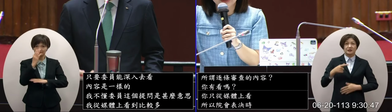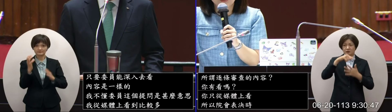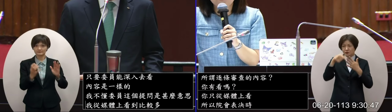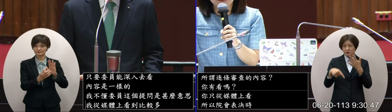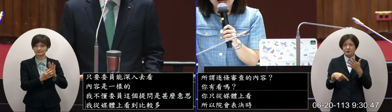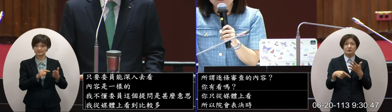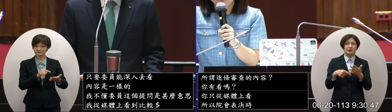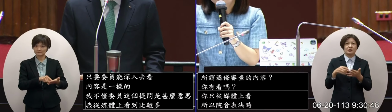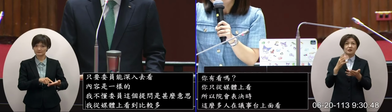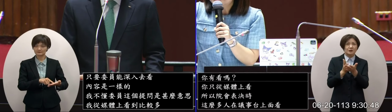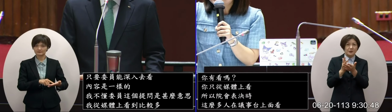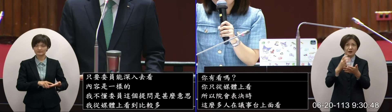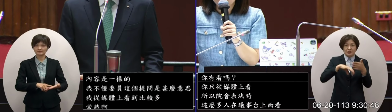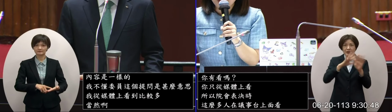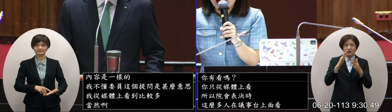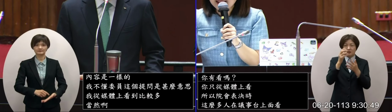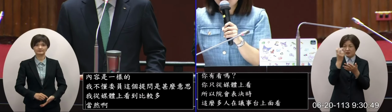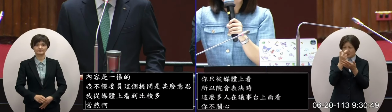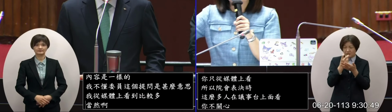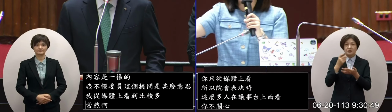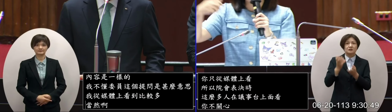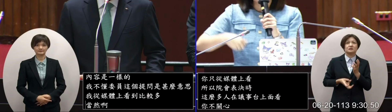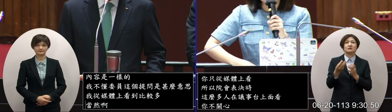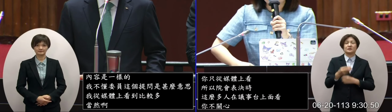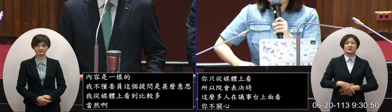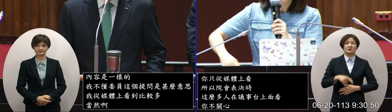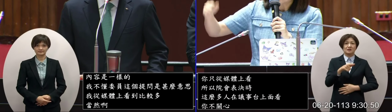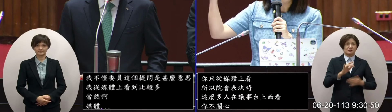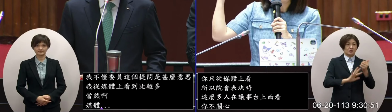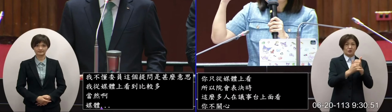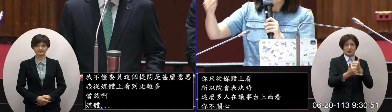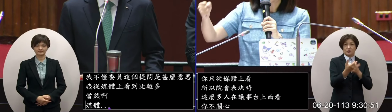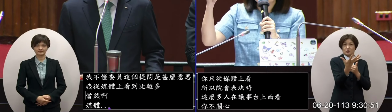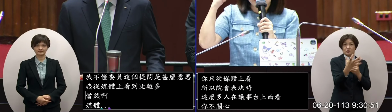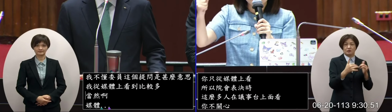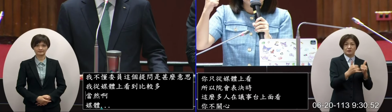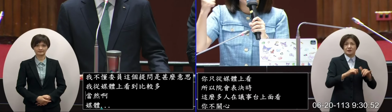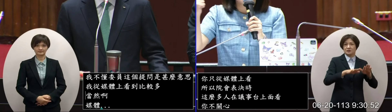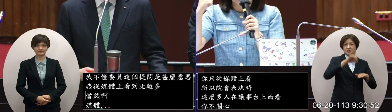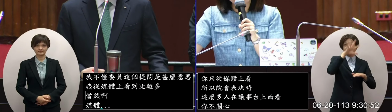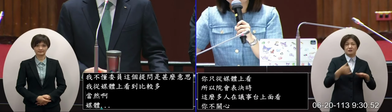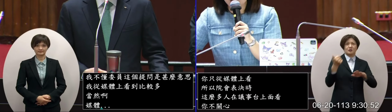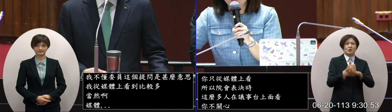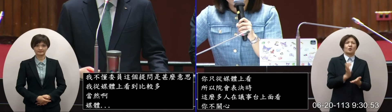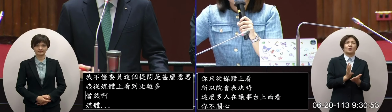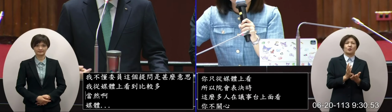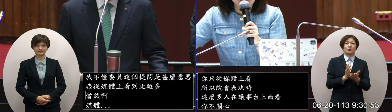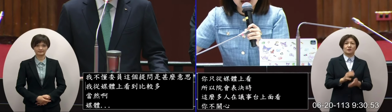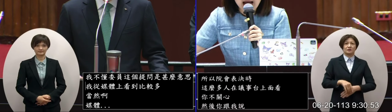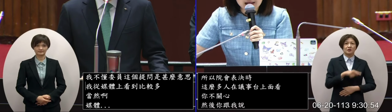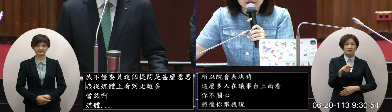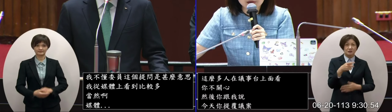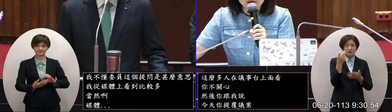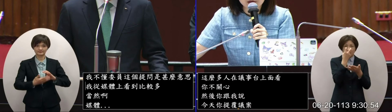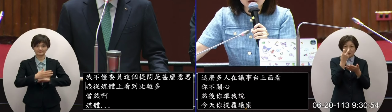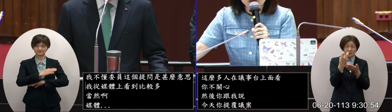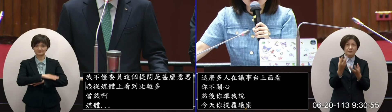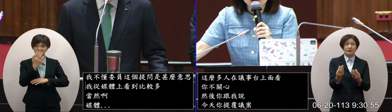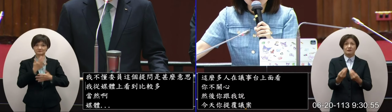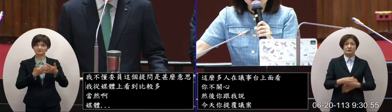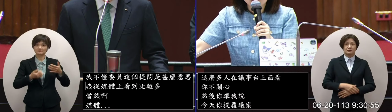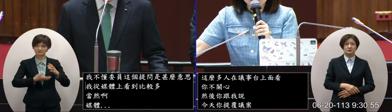你跟我提一个复议案。这些委员还大多都是民进党的，他们在台上侃侃而谈的时候， 媒体 你没有看， 当